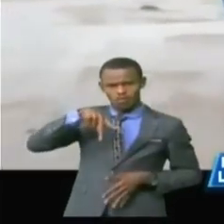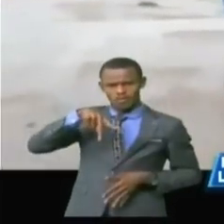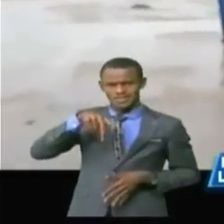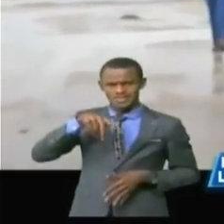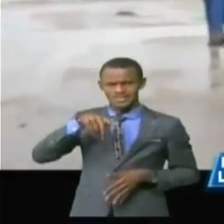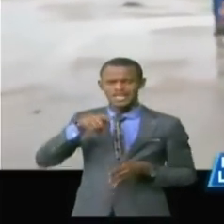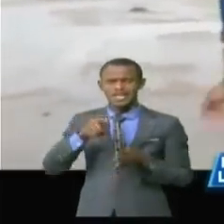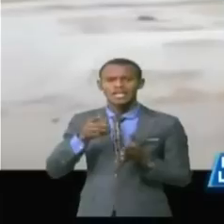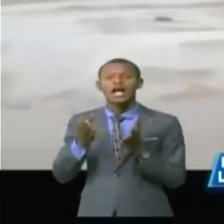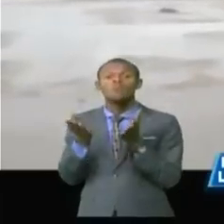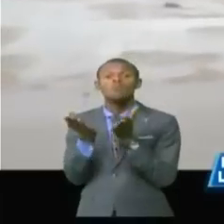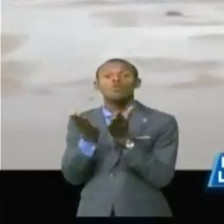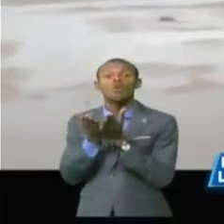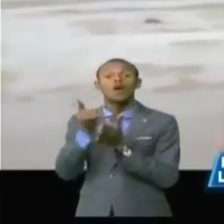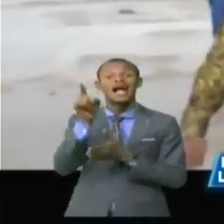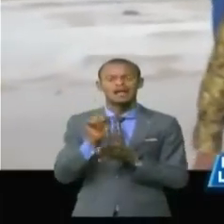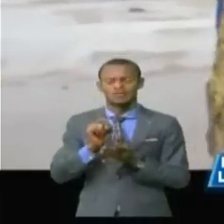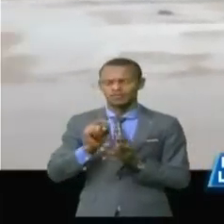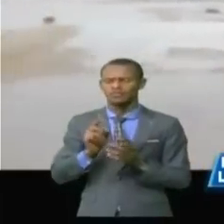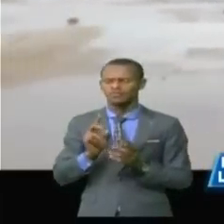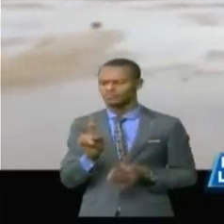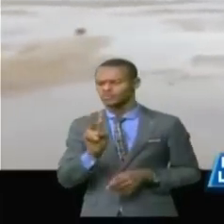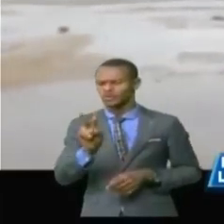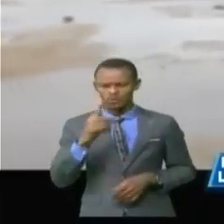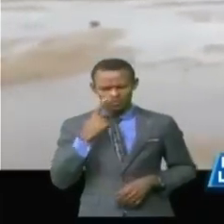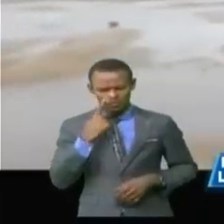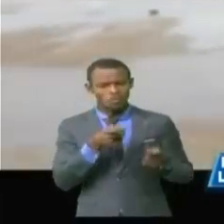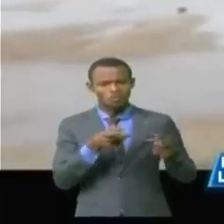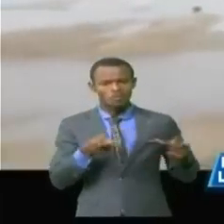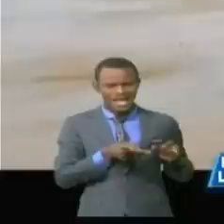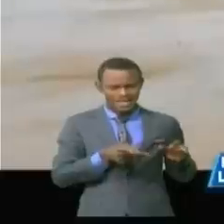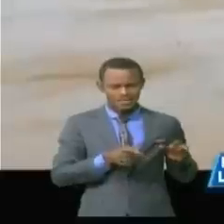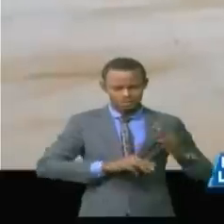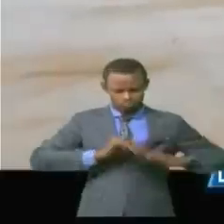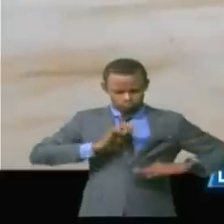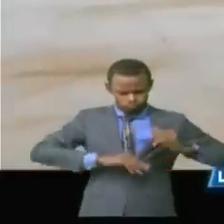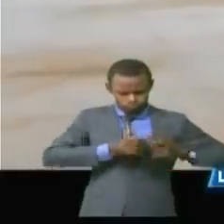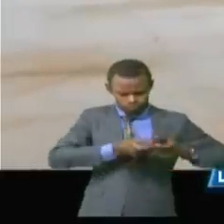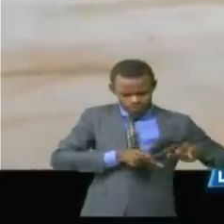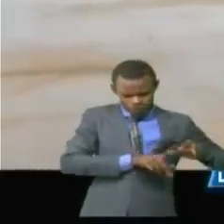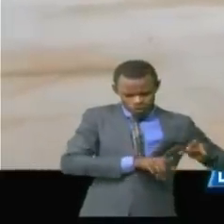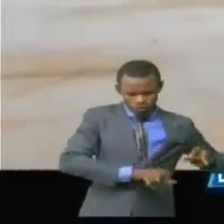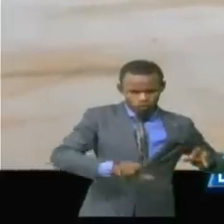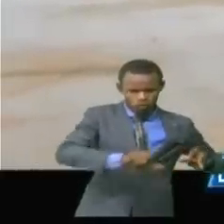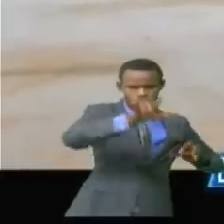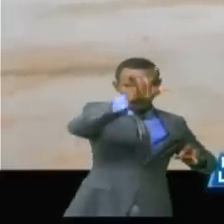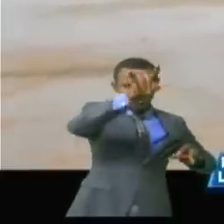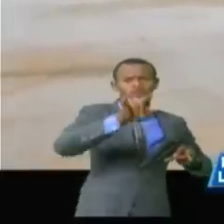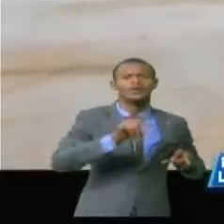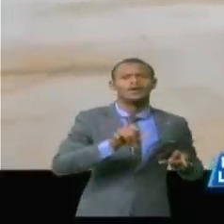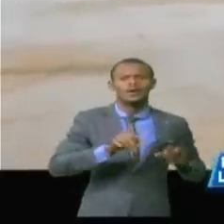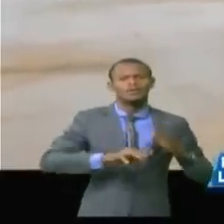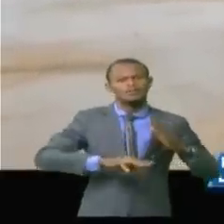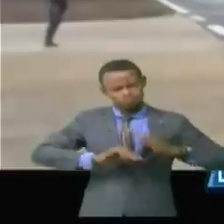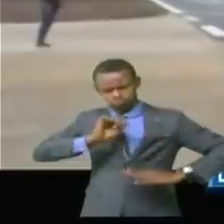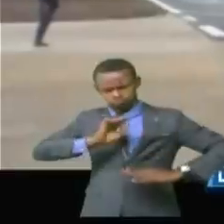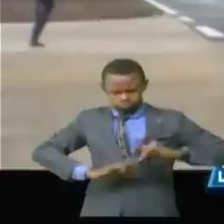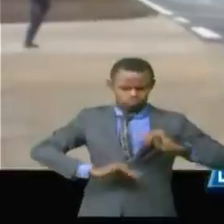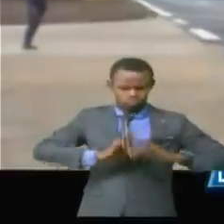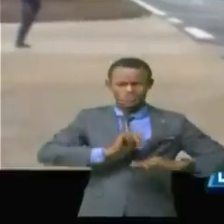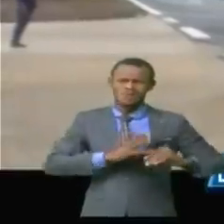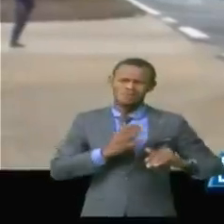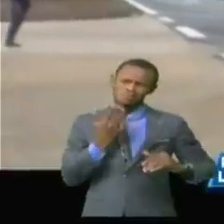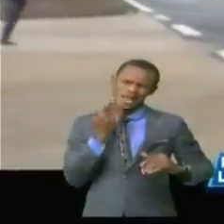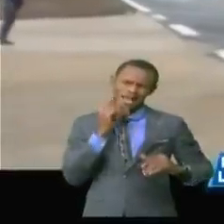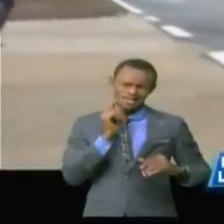vice-premier ministre au ministre de l'économie nationale s'est imprégné de l'état d'avancement des travaux de la modernisation de cet aéroport